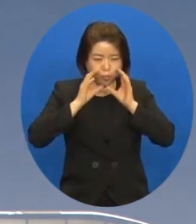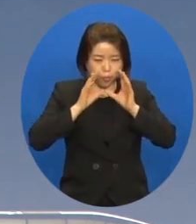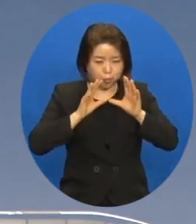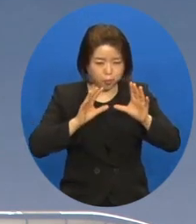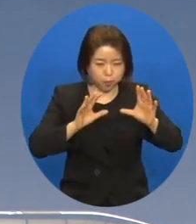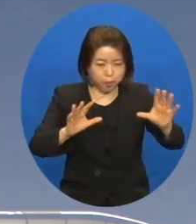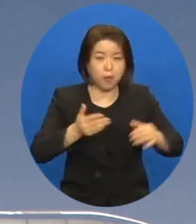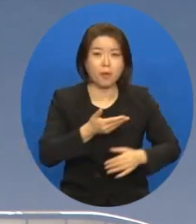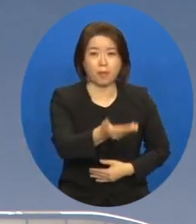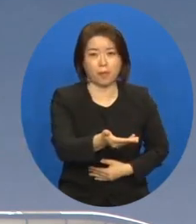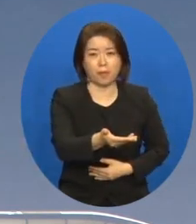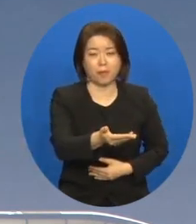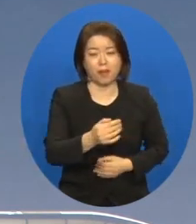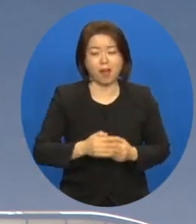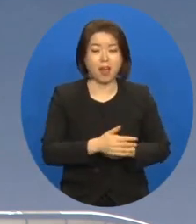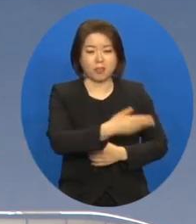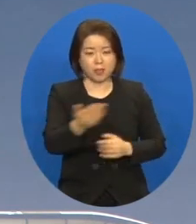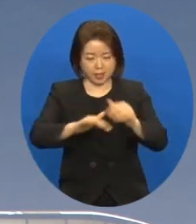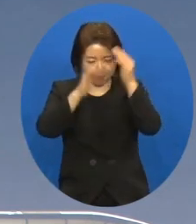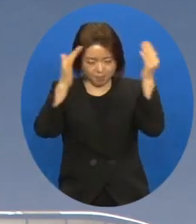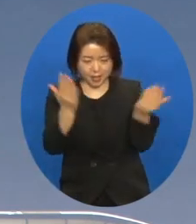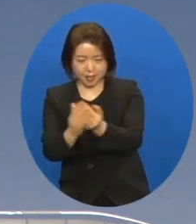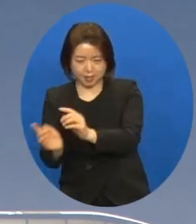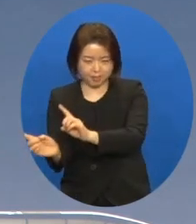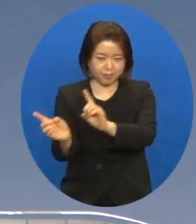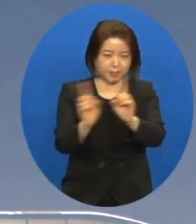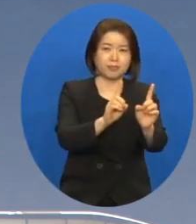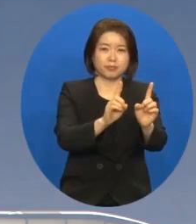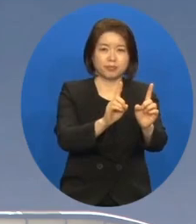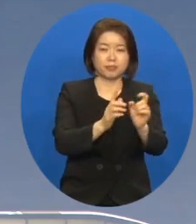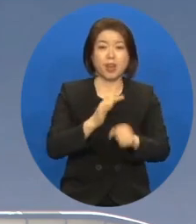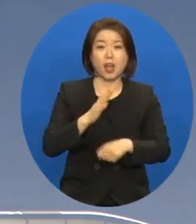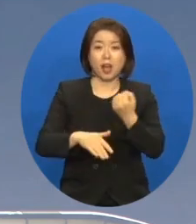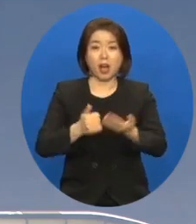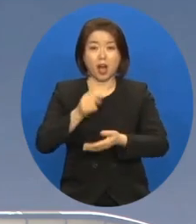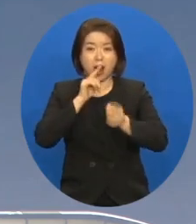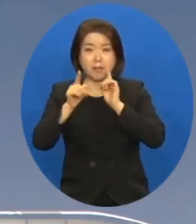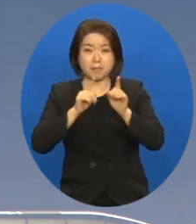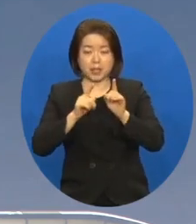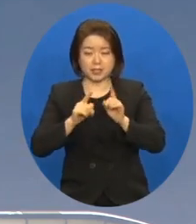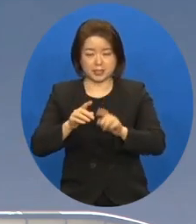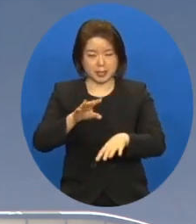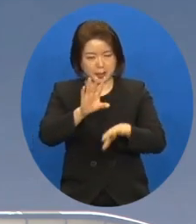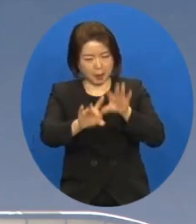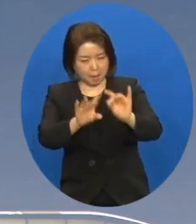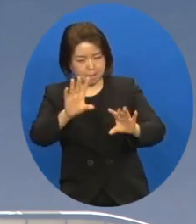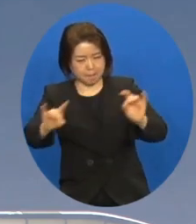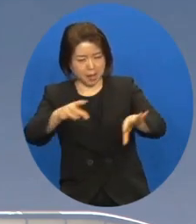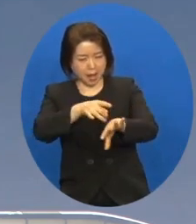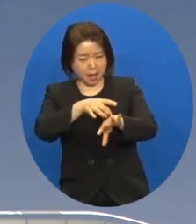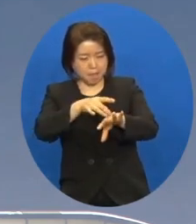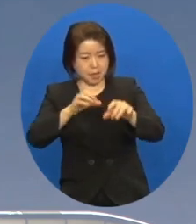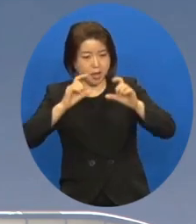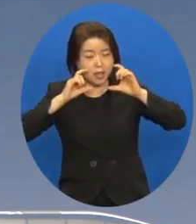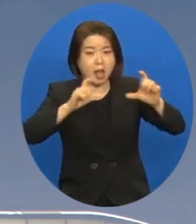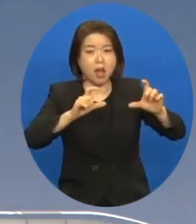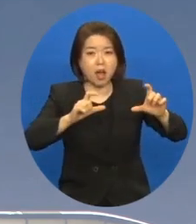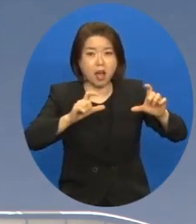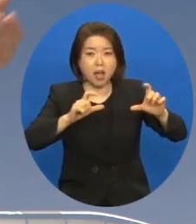불어넣으리니 너희가 다 살아나리라. 하나님의 말씀을 그 마른 뼈들을 향하여